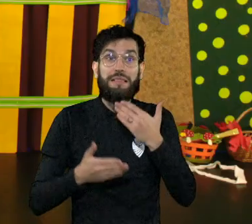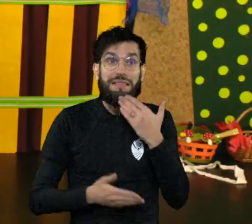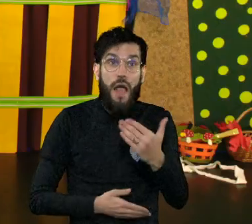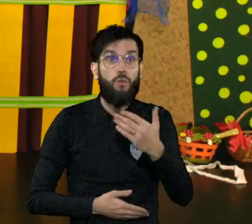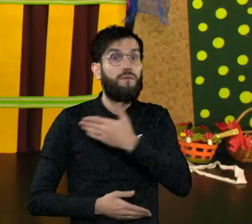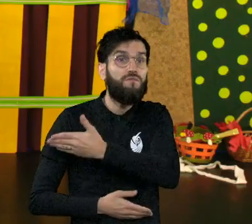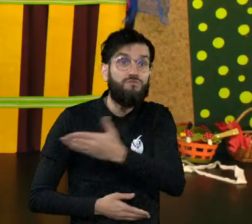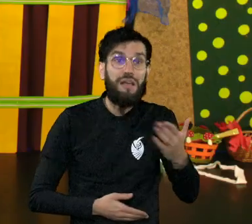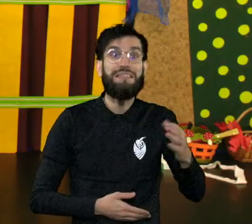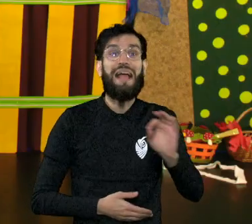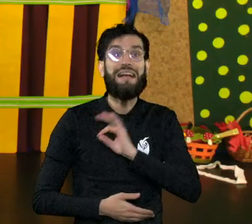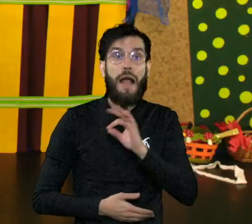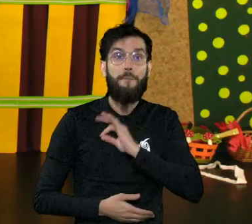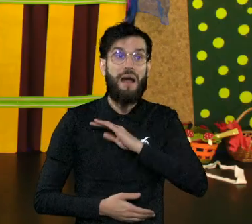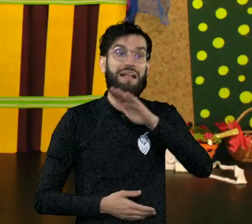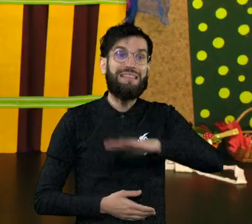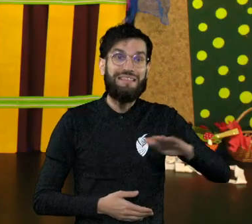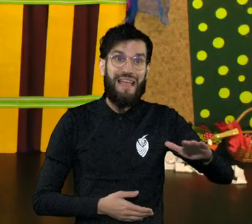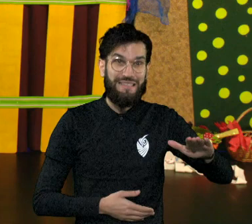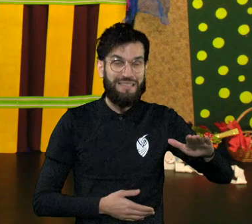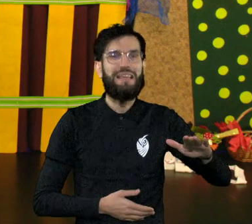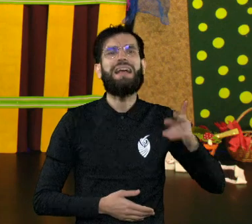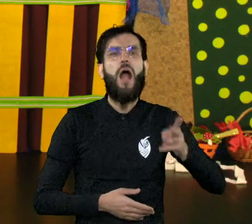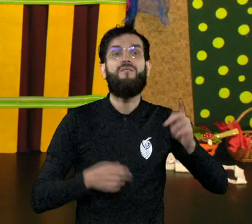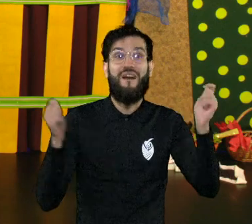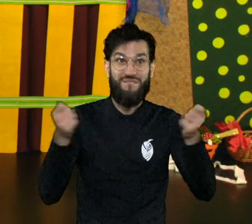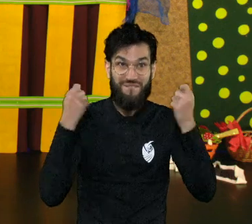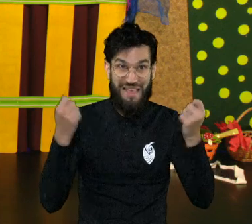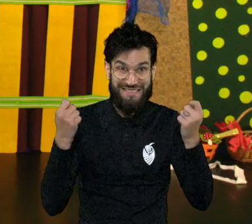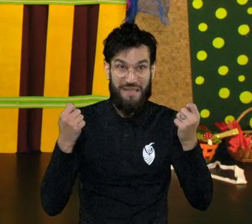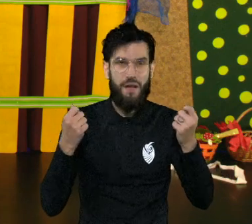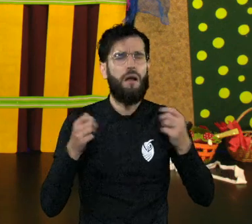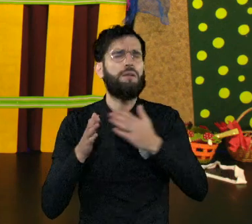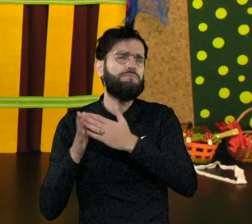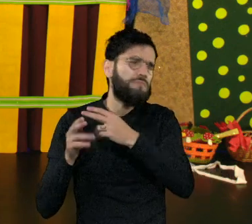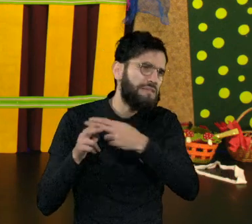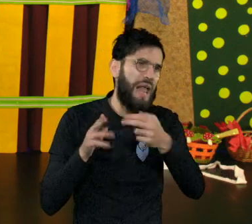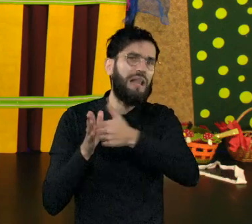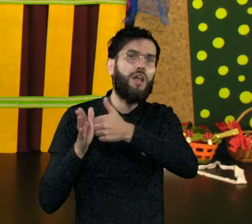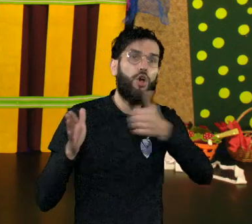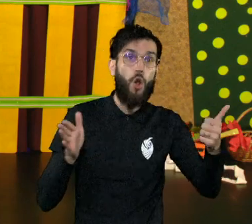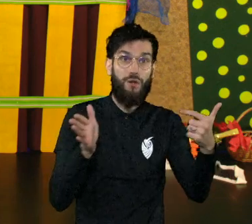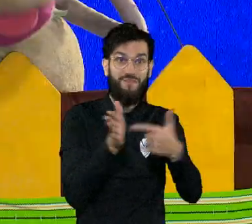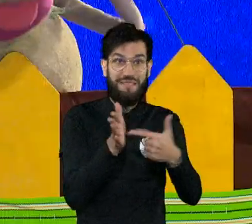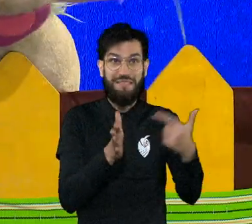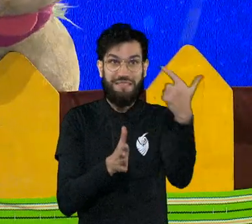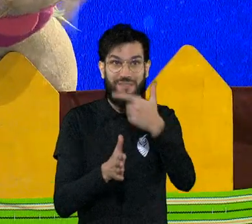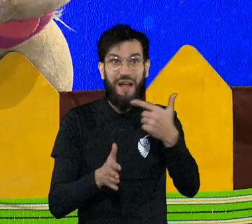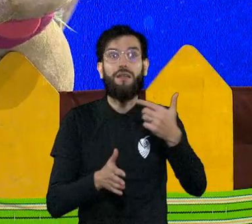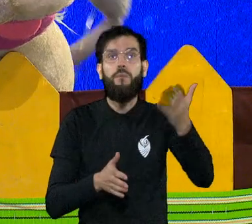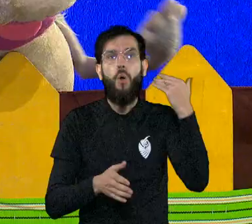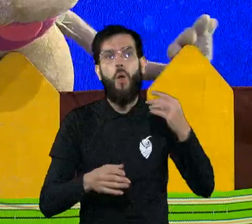všetkým kamarátom Kaufland detského festivalu, že sa s nami počas celého roka 2020 zabávali